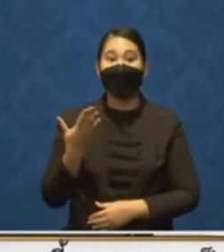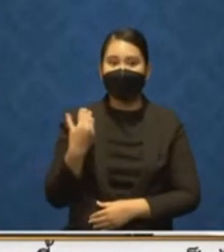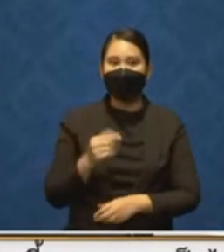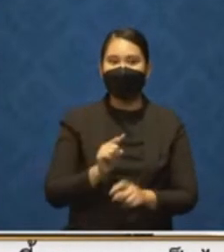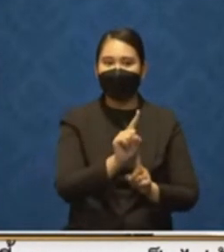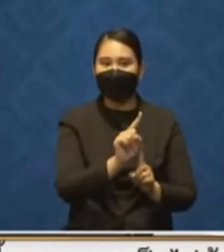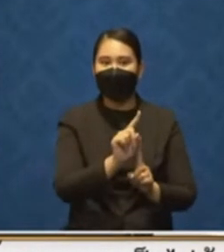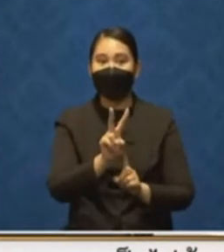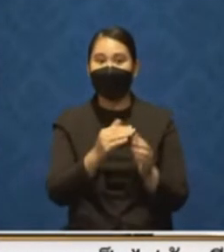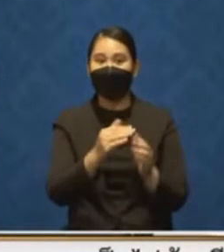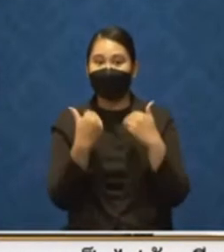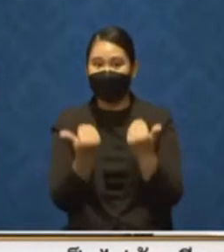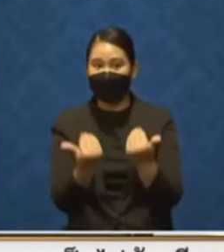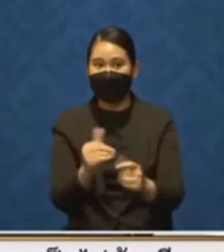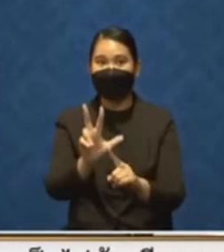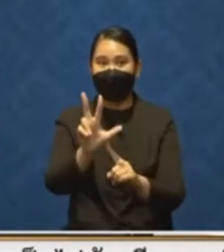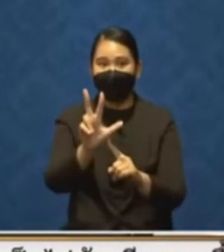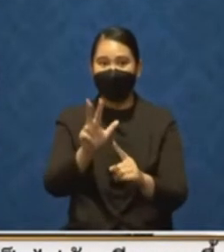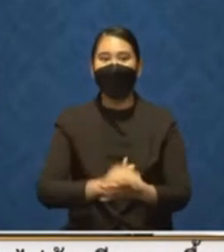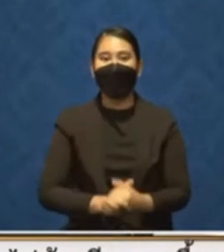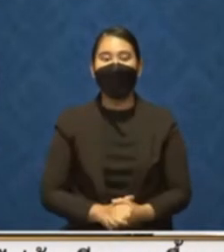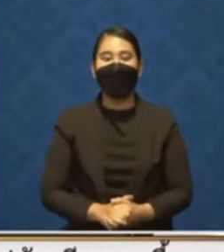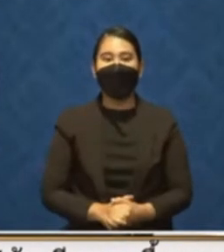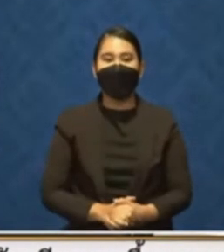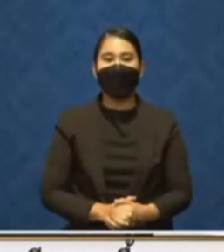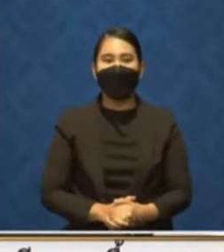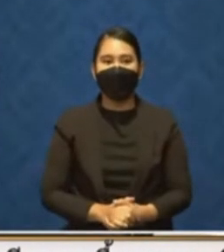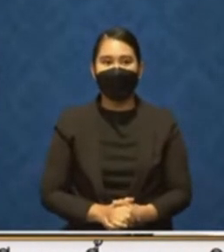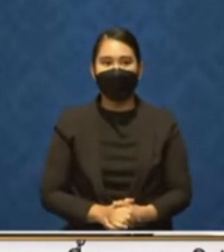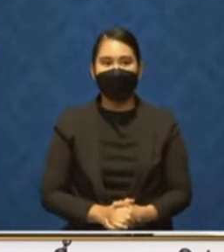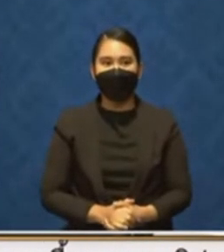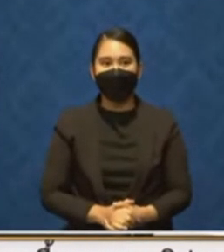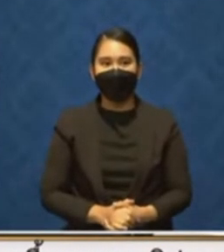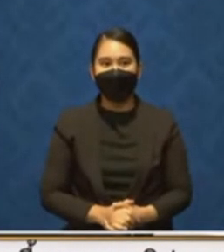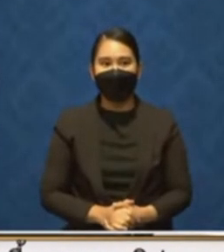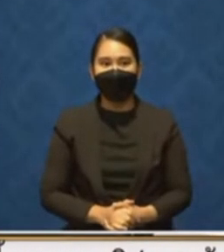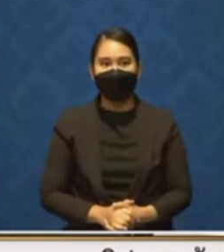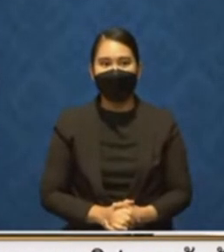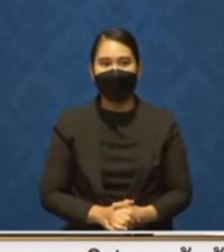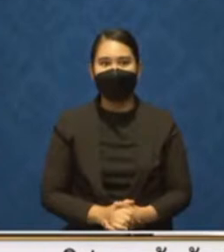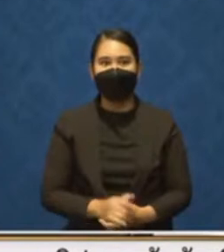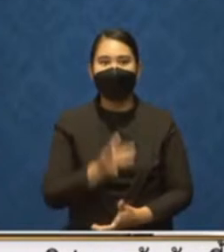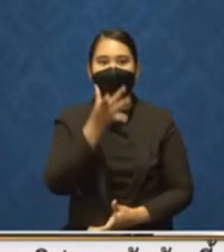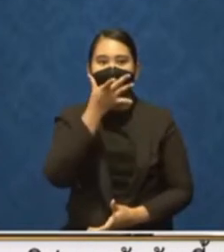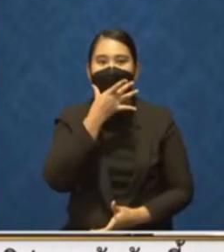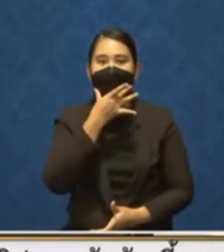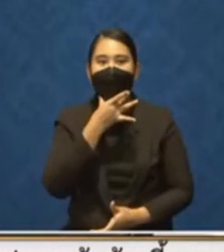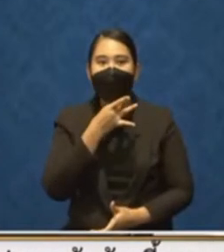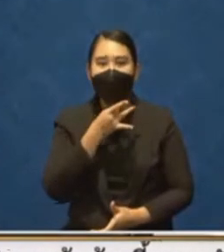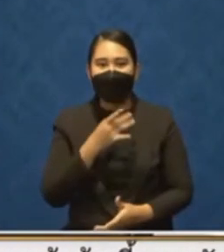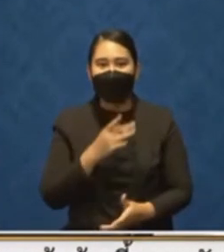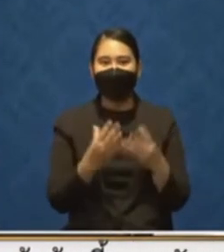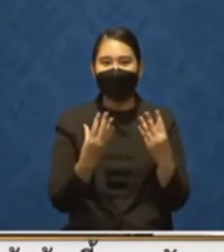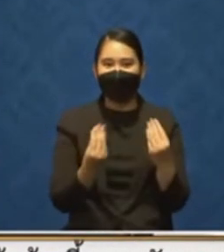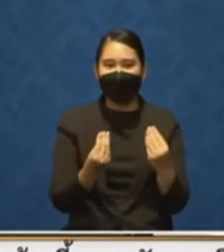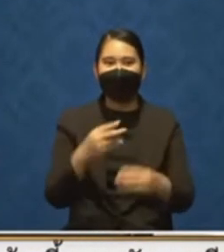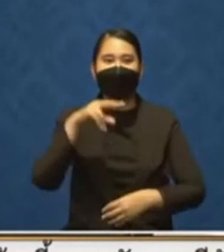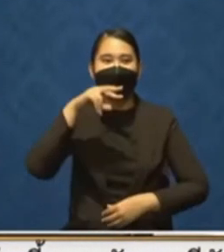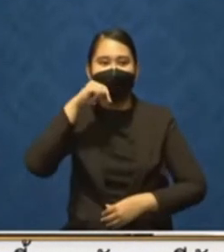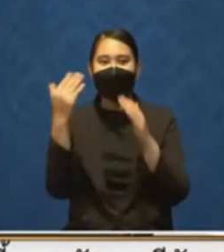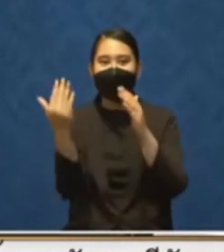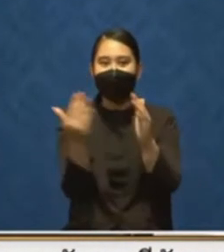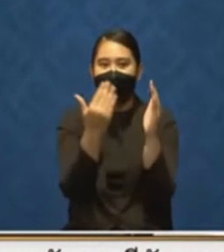นะมาหาและก็เรียกอะไรครับการสวาทอาร์มดินน้ำลมไฟแบบนี้ก็ทำได้ด้วย